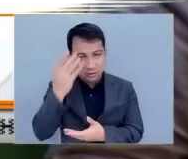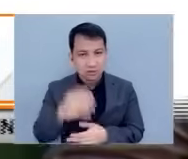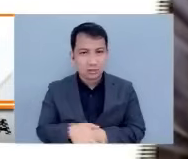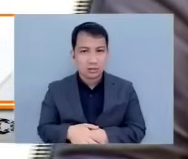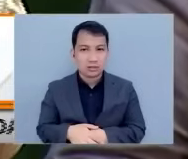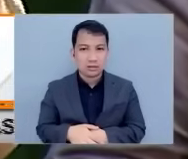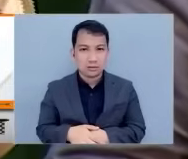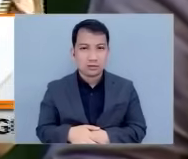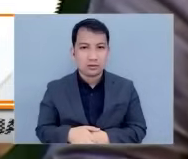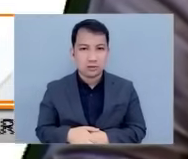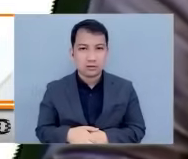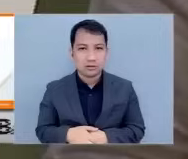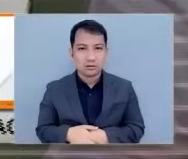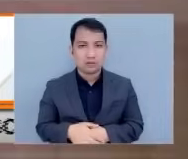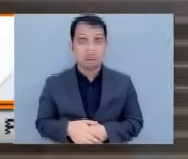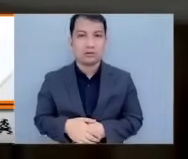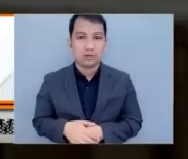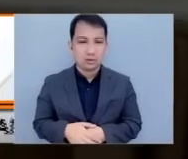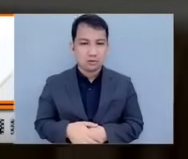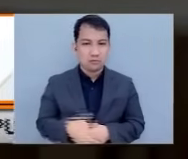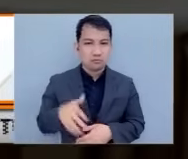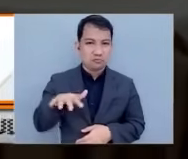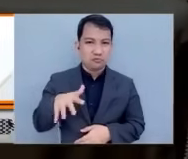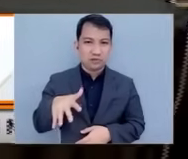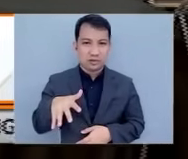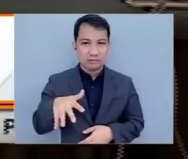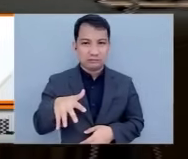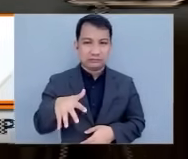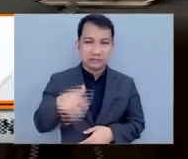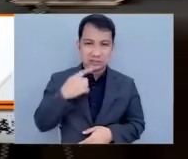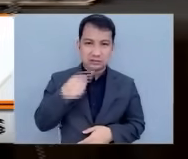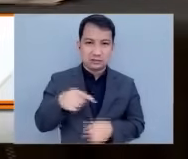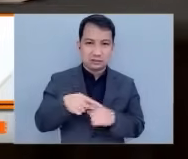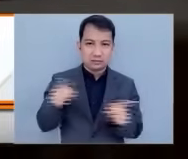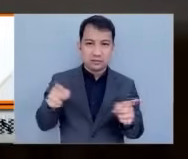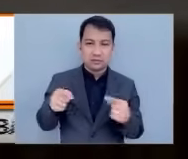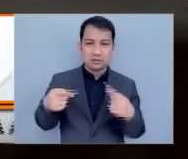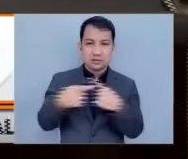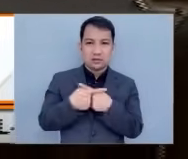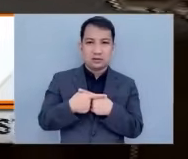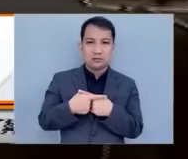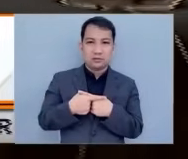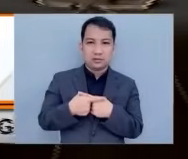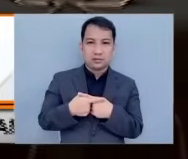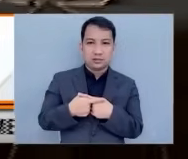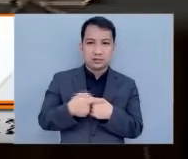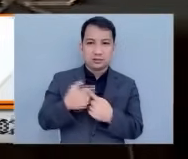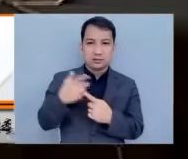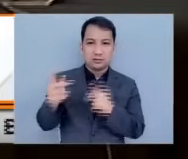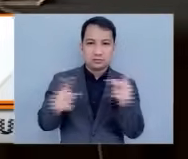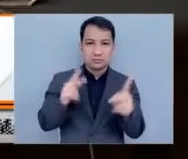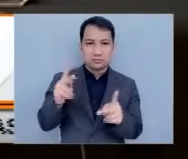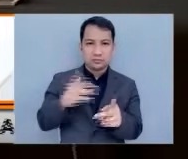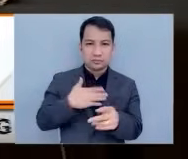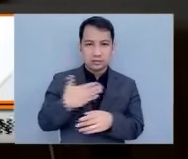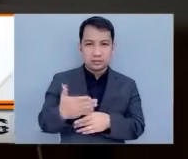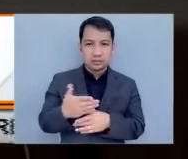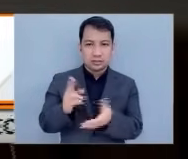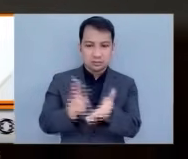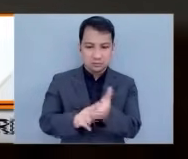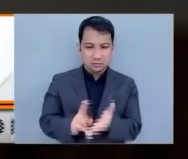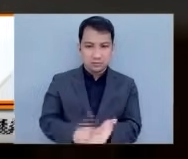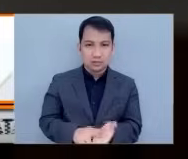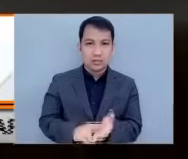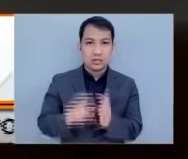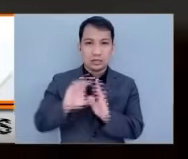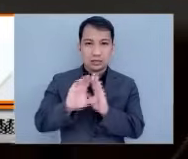wala nang duda rin. Taliwa sa pinagtatalo ng People's Initiative na idaan lang dapat sa pirma, Constituent Assembly